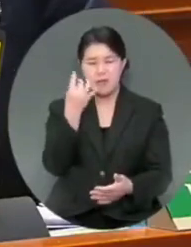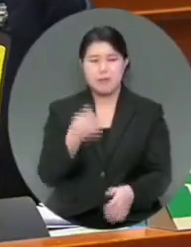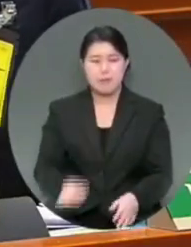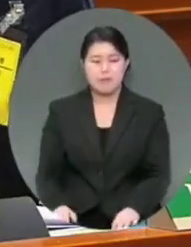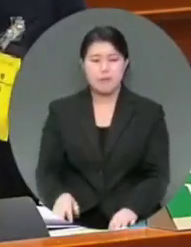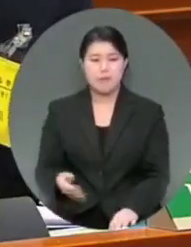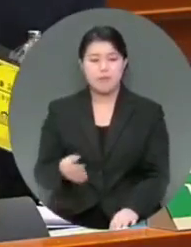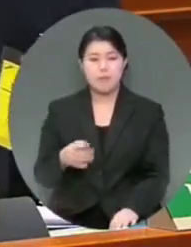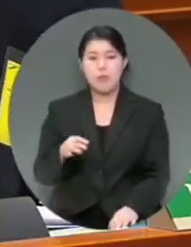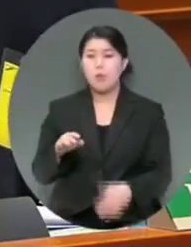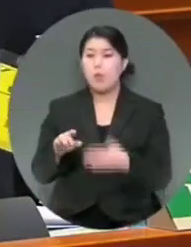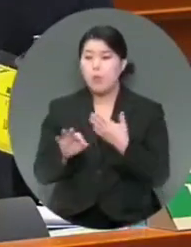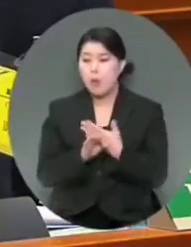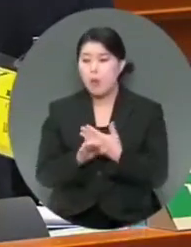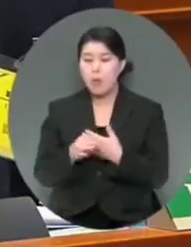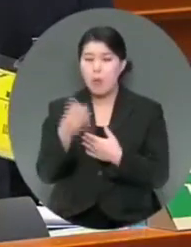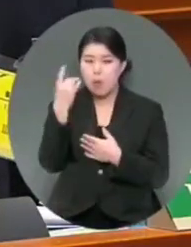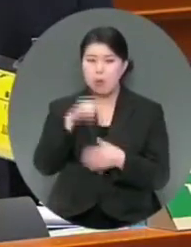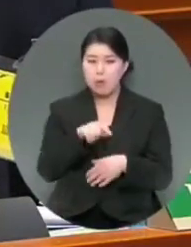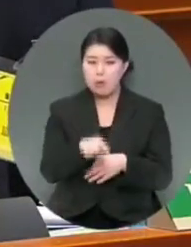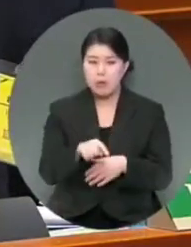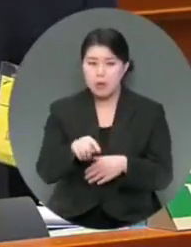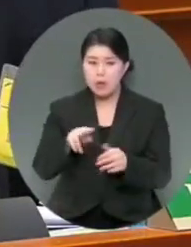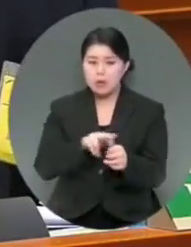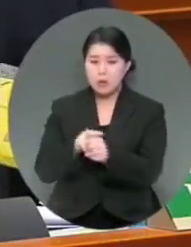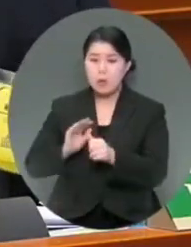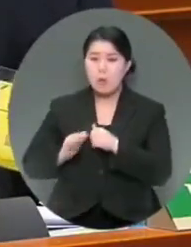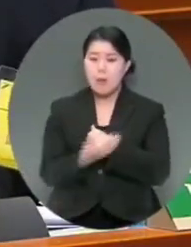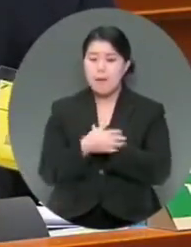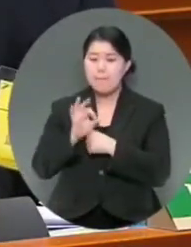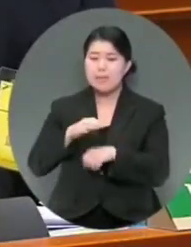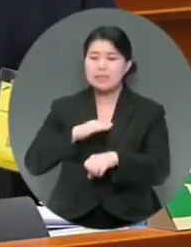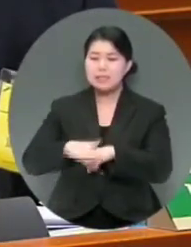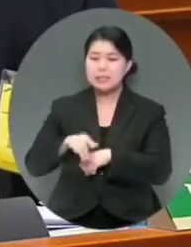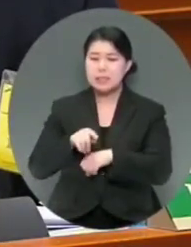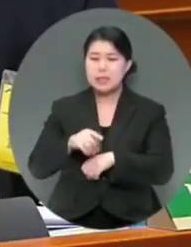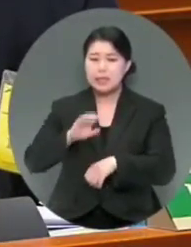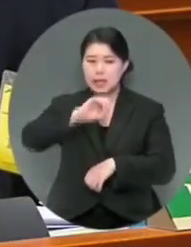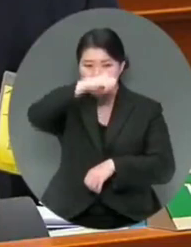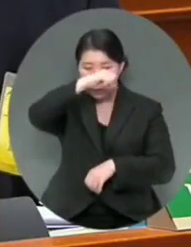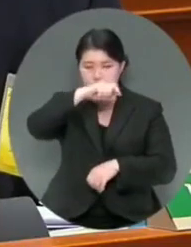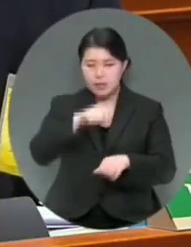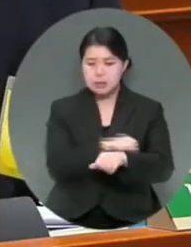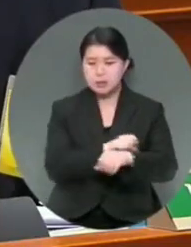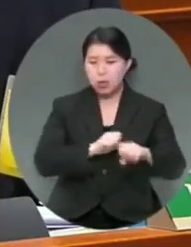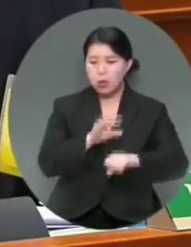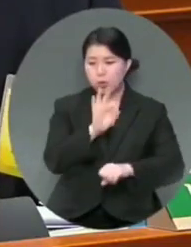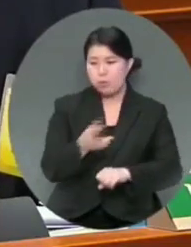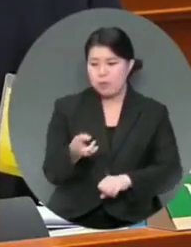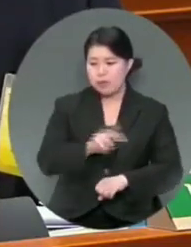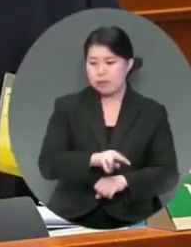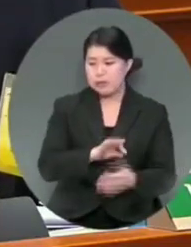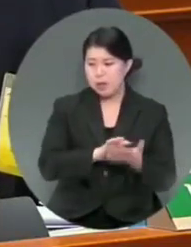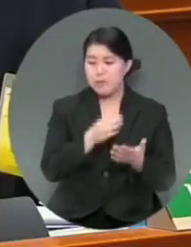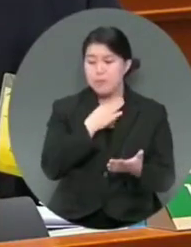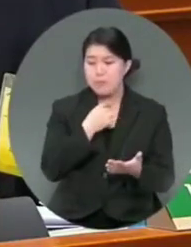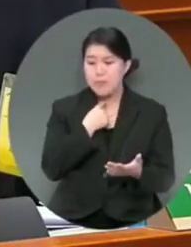그럼 기존의 특활비 안에 그런 정보보안비 성격의 자금을 예산을 운영을 해왔는데